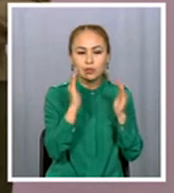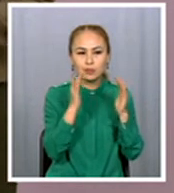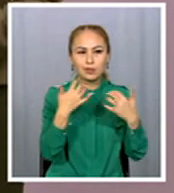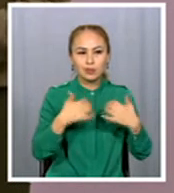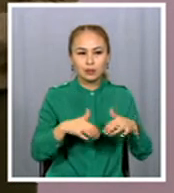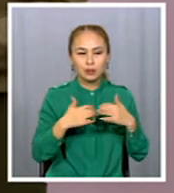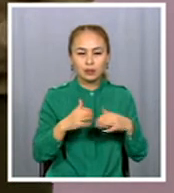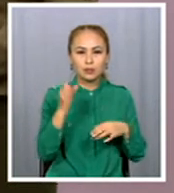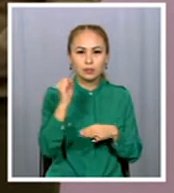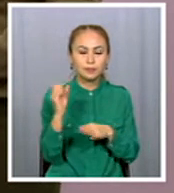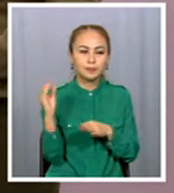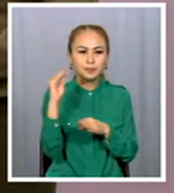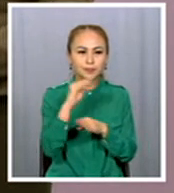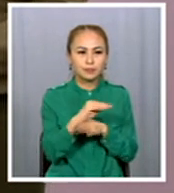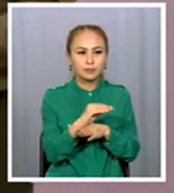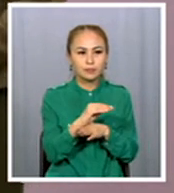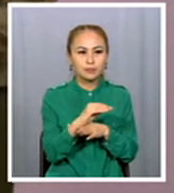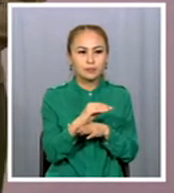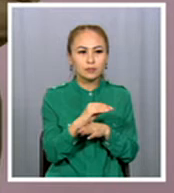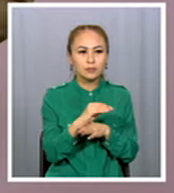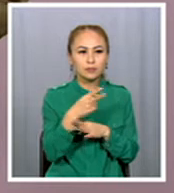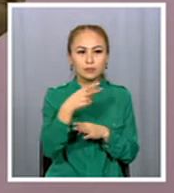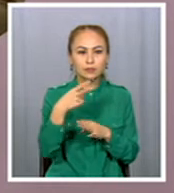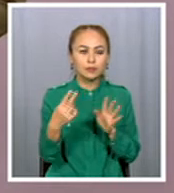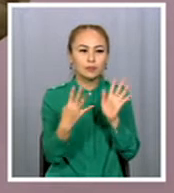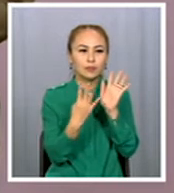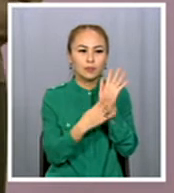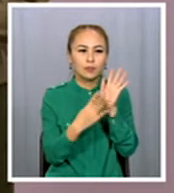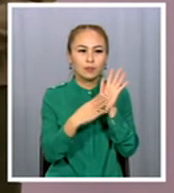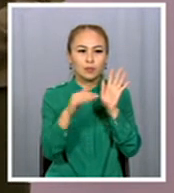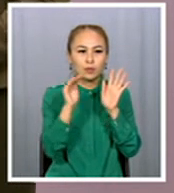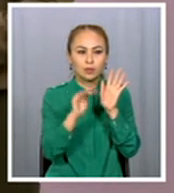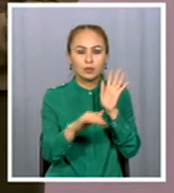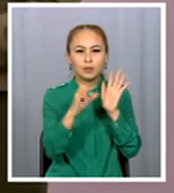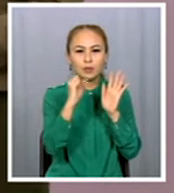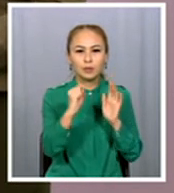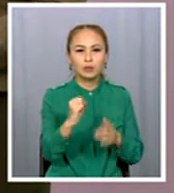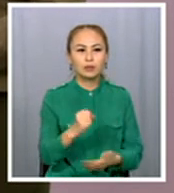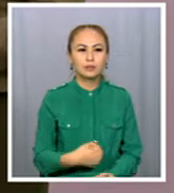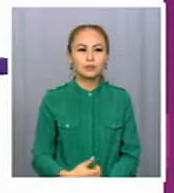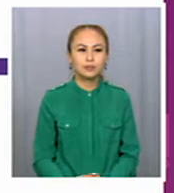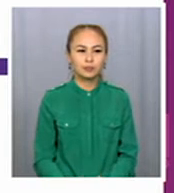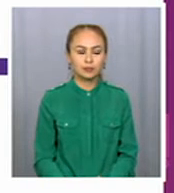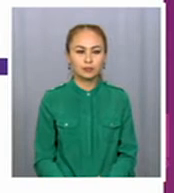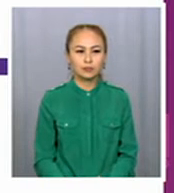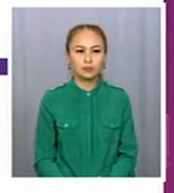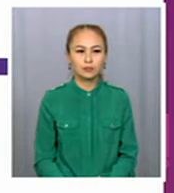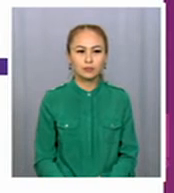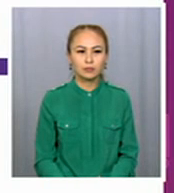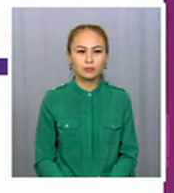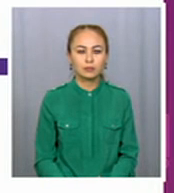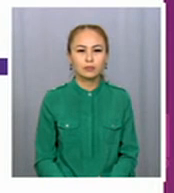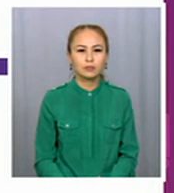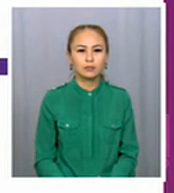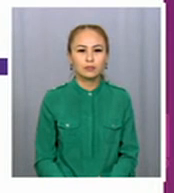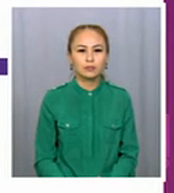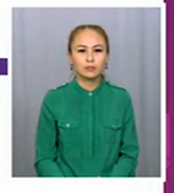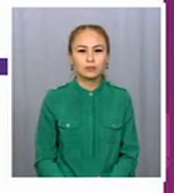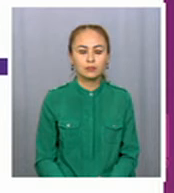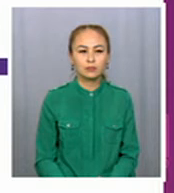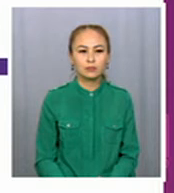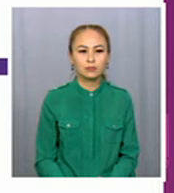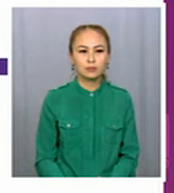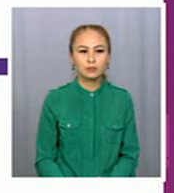сандарының көбейтіндісін табамыз. Көбейтіндінің мәні 90000-ға тең, жанына А